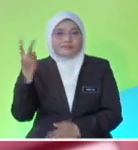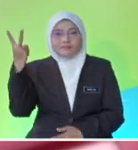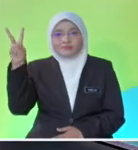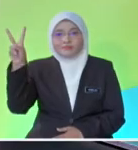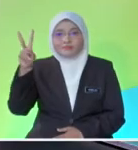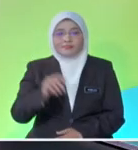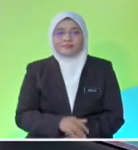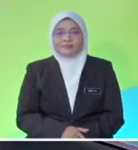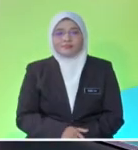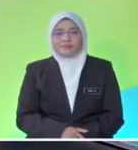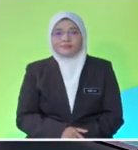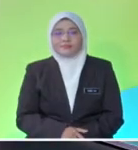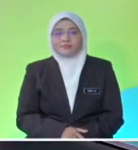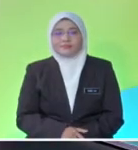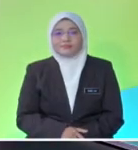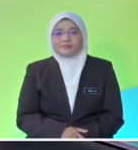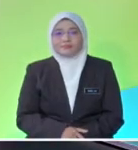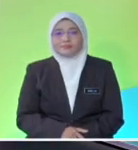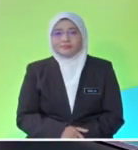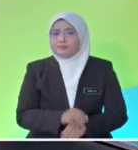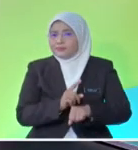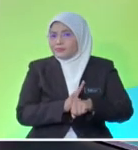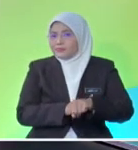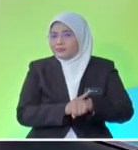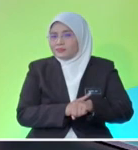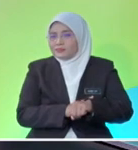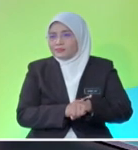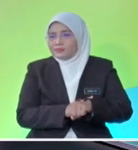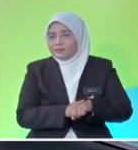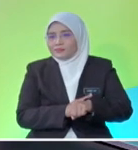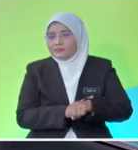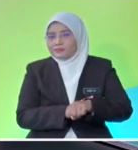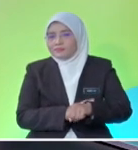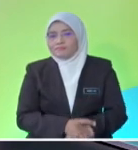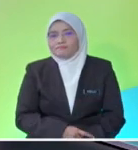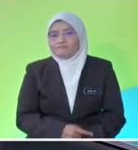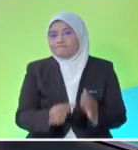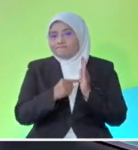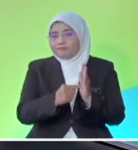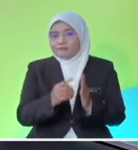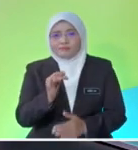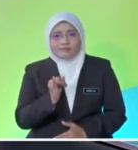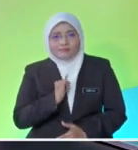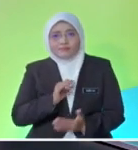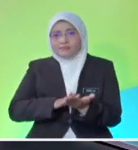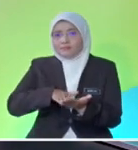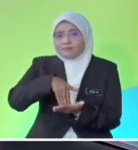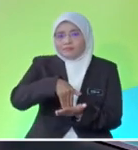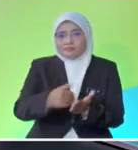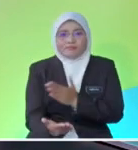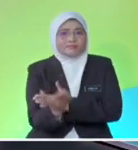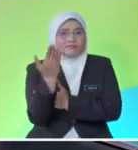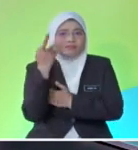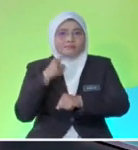Okey. Lagi kalau, pukul berapa murid-murid? Kalau saya nak tunjuk, saya bangun pagi pukul 5